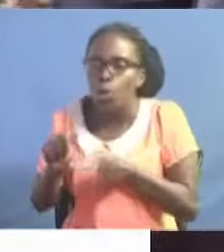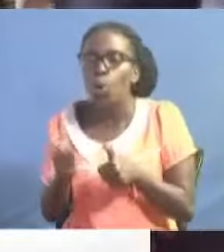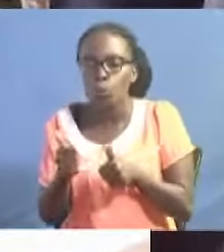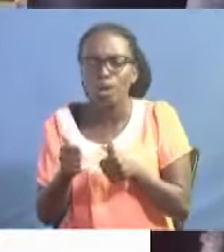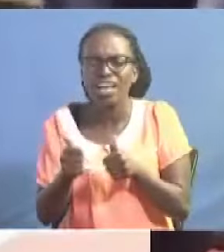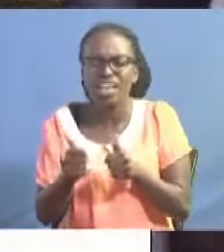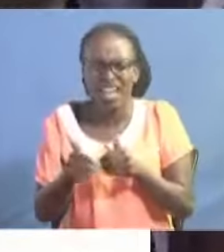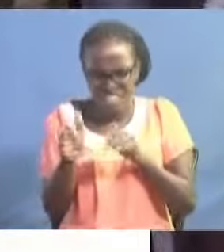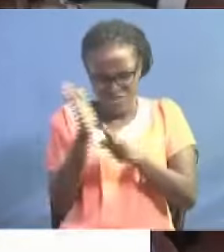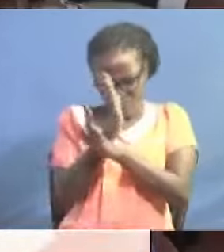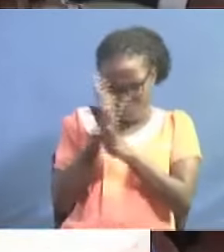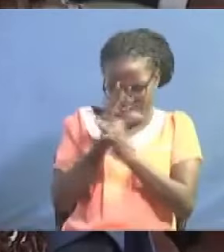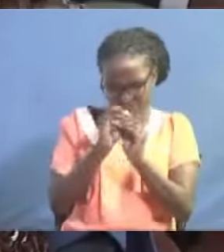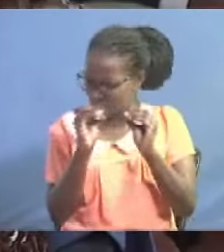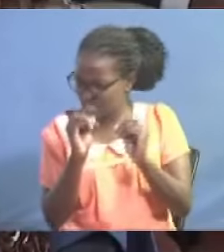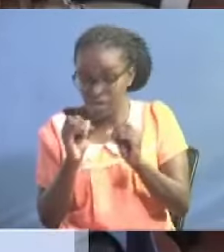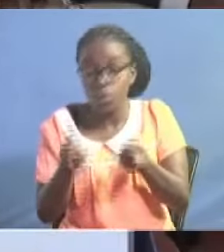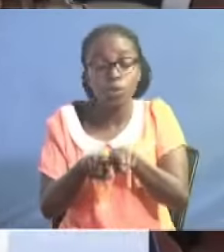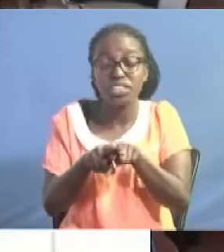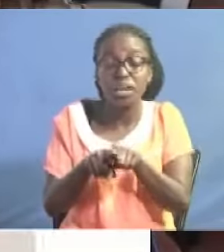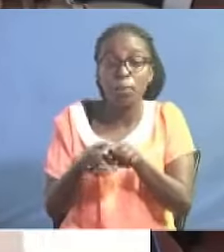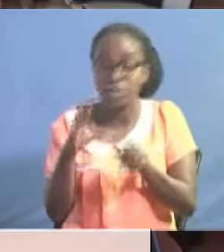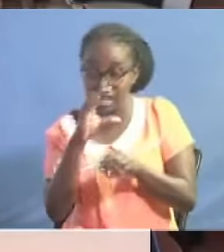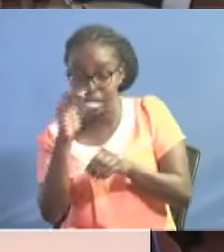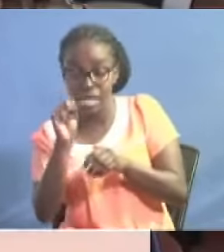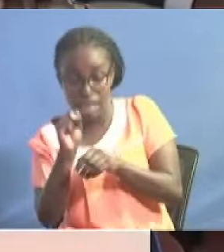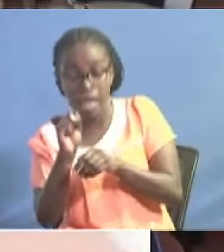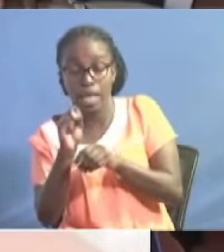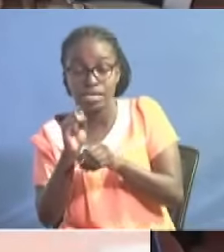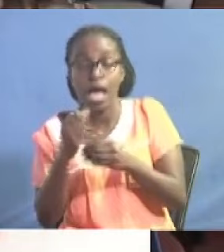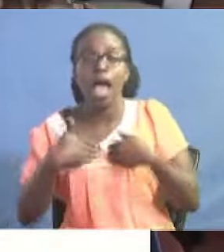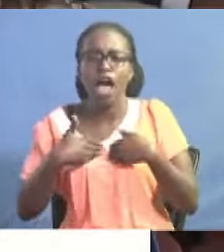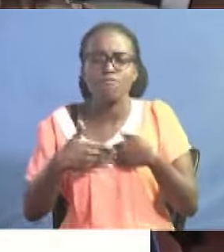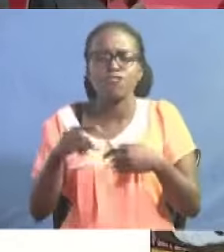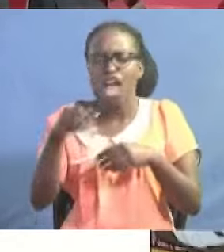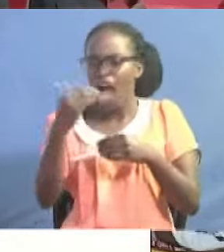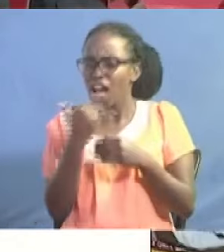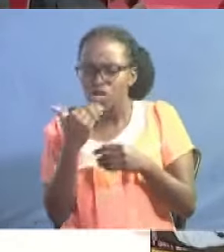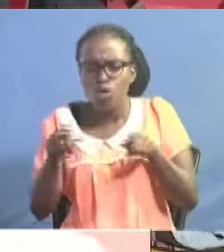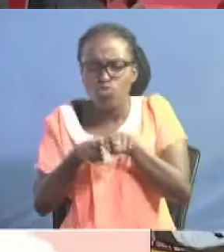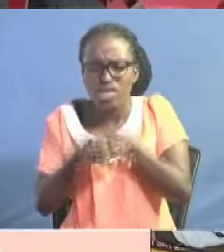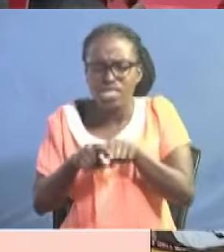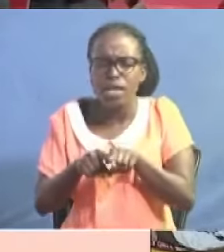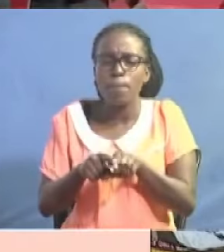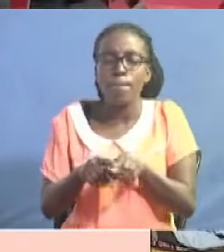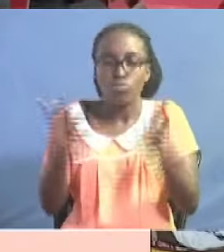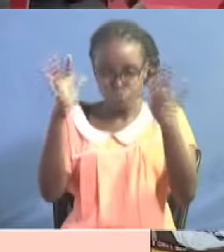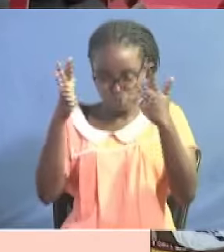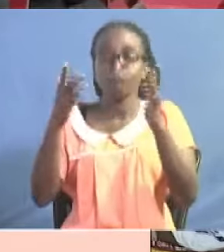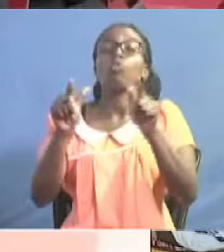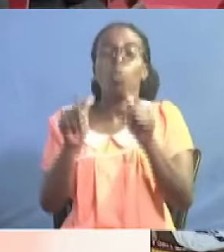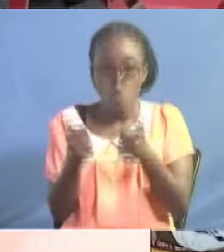akishindwa kuificha bashasha yake kwa kufutwa kwa mawaziri hao. Gachagua aliendelea kumpongeza rais kwa uamuzi huo akidai